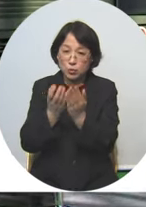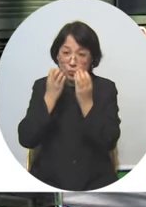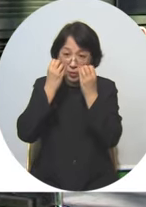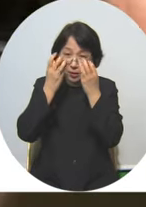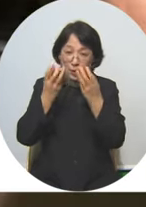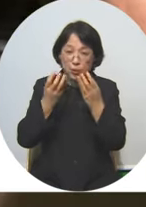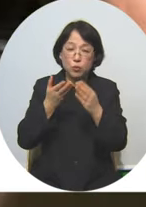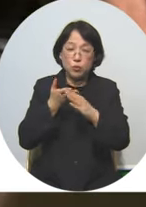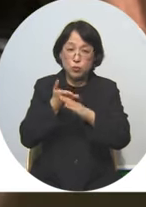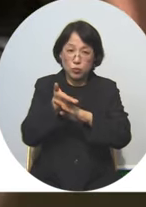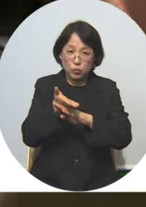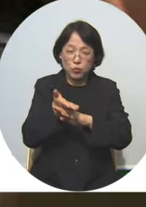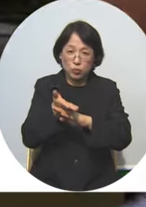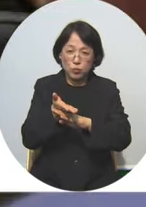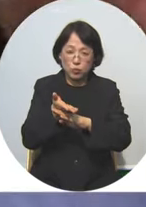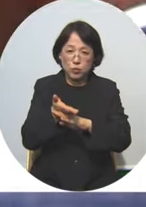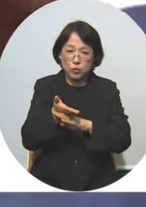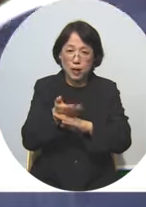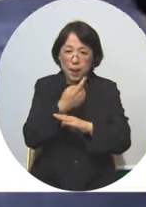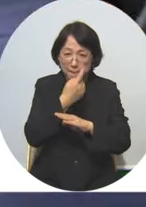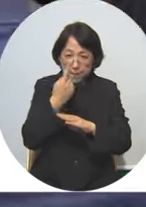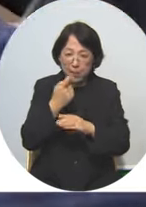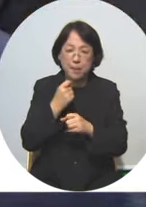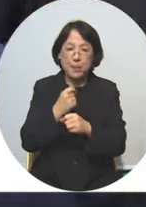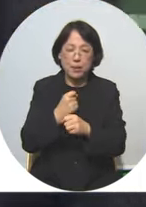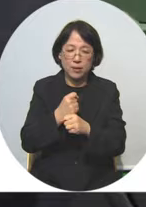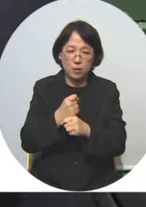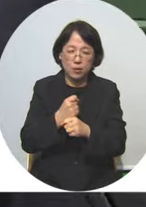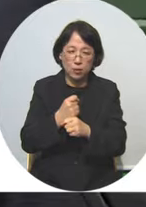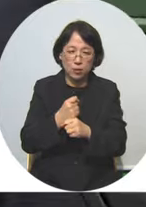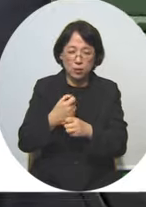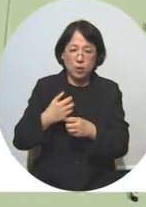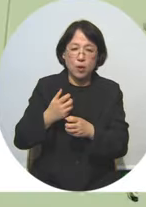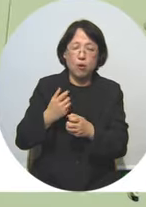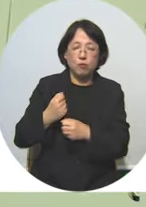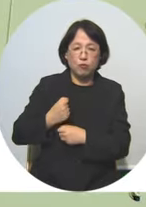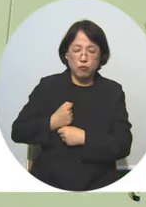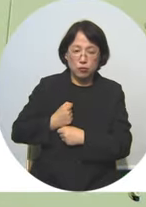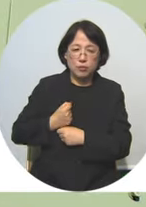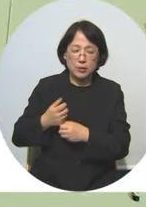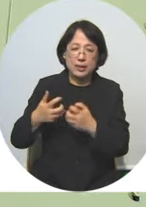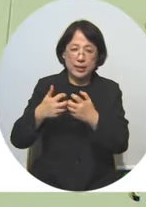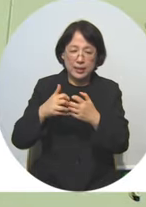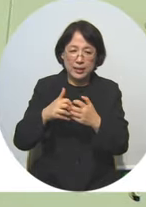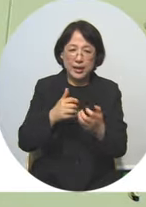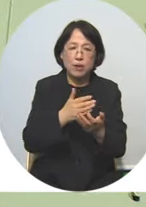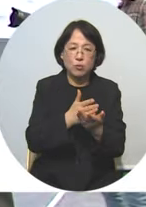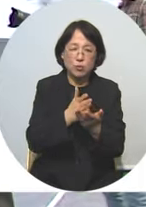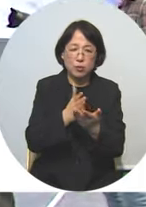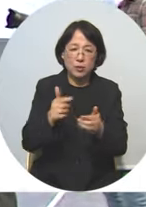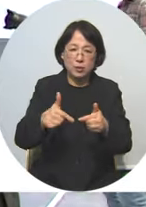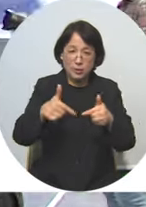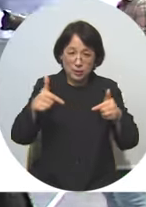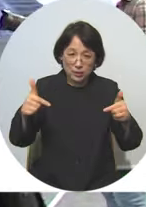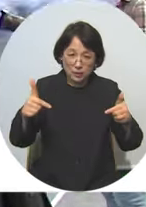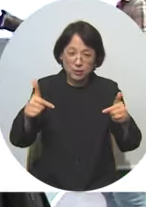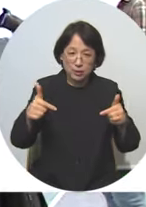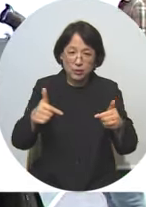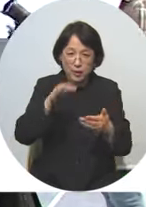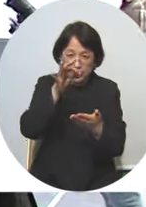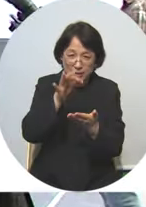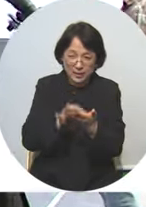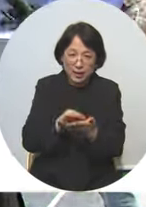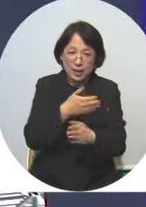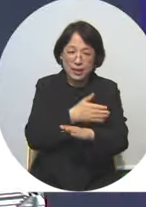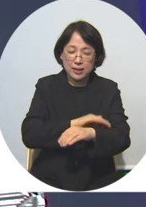개척에 힘쓰고 시장 수요에 맞는 무기체계 다양화와 가격 경쟁력 확보를 위해 국내 방산 기업에 대한 수출